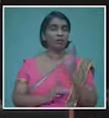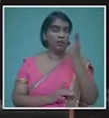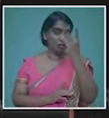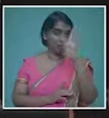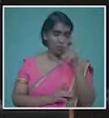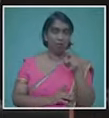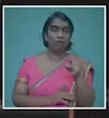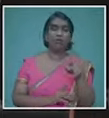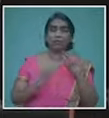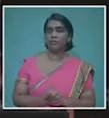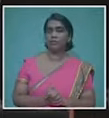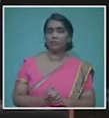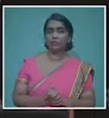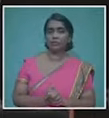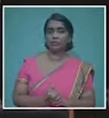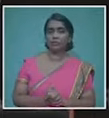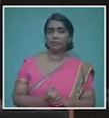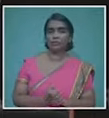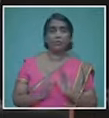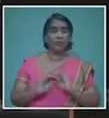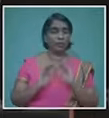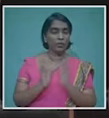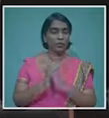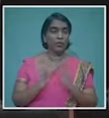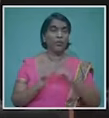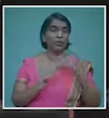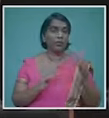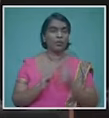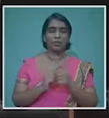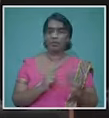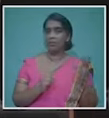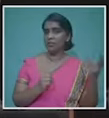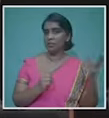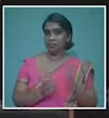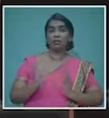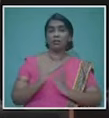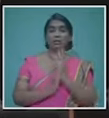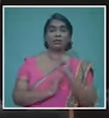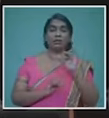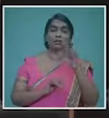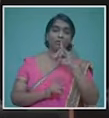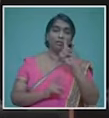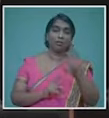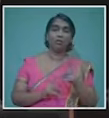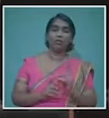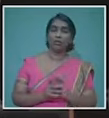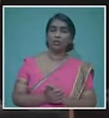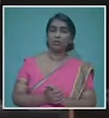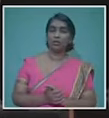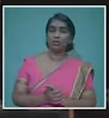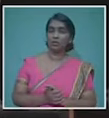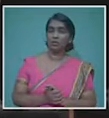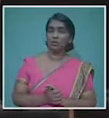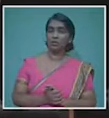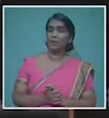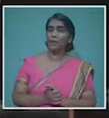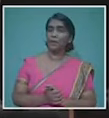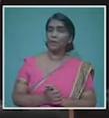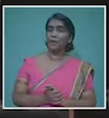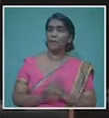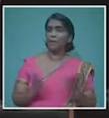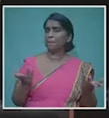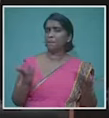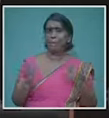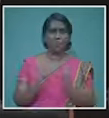වෙනි වගන්තියේ මේ සීමාවෙන් පිට යන්න බෑ සමහරු කියන I am human right defenders මේ